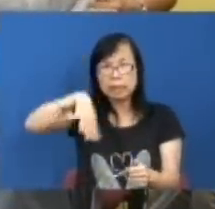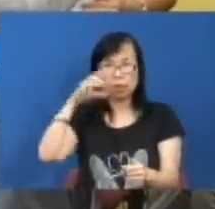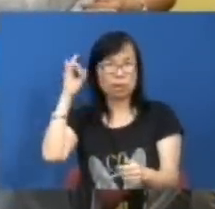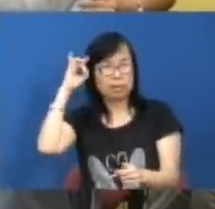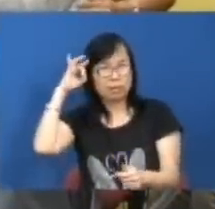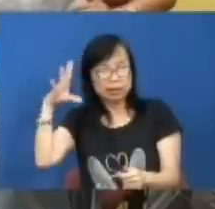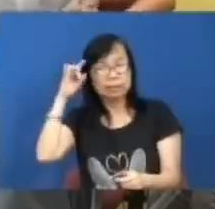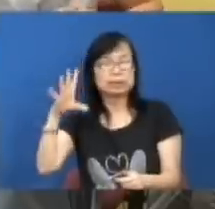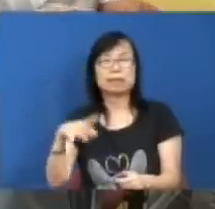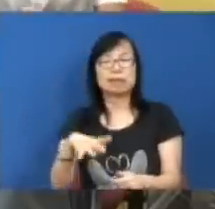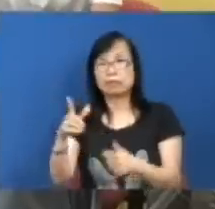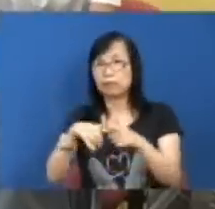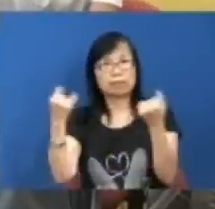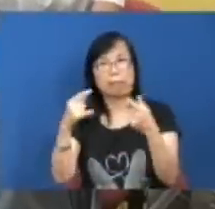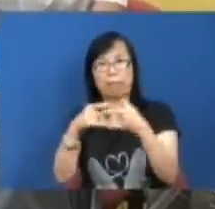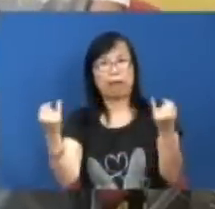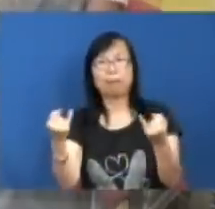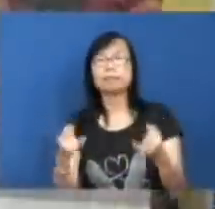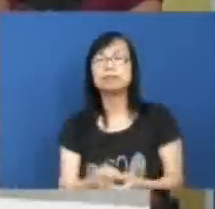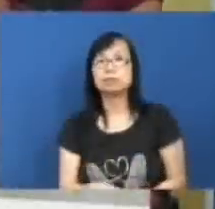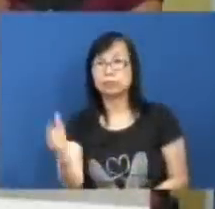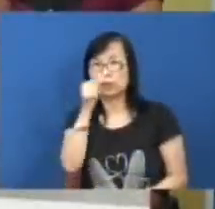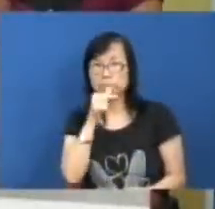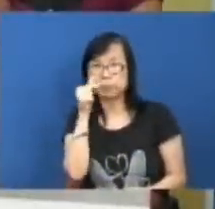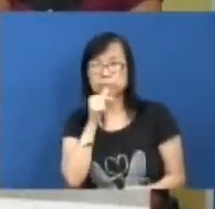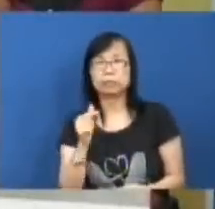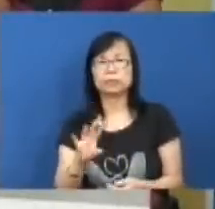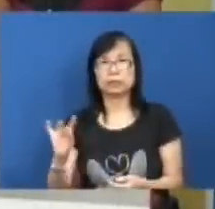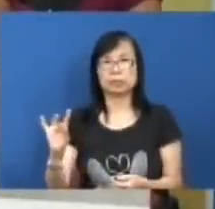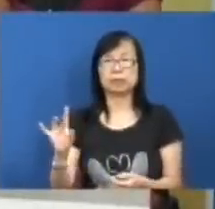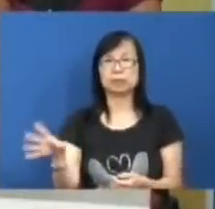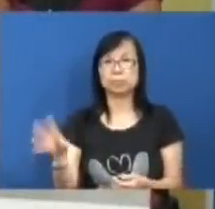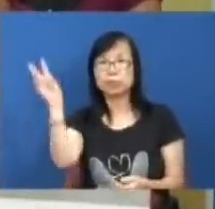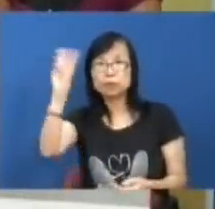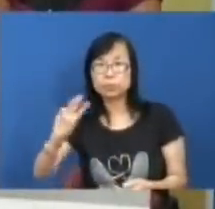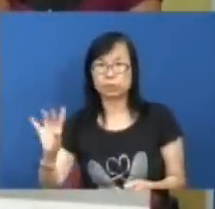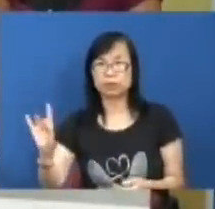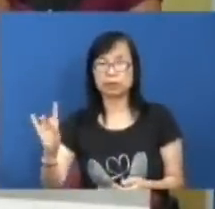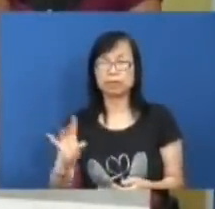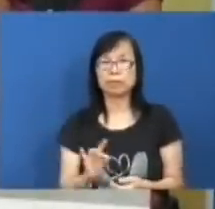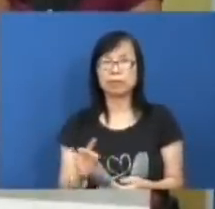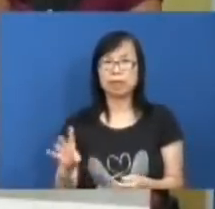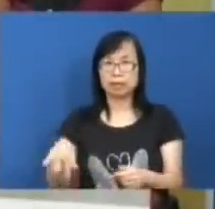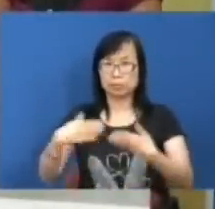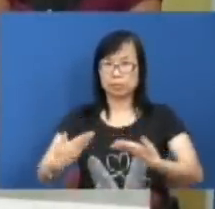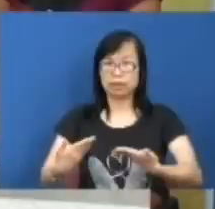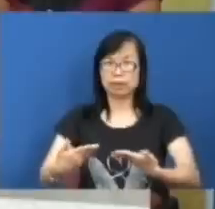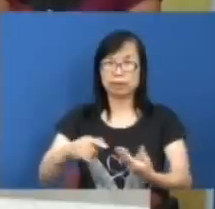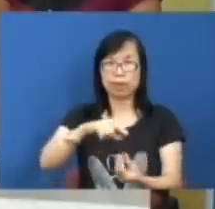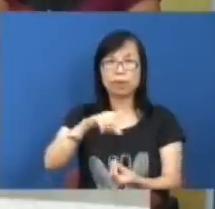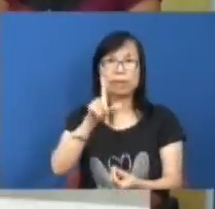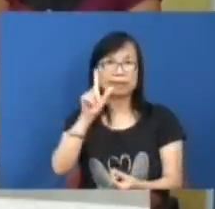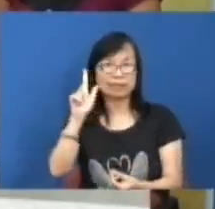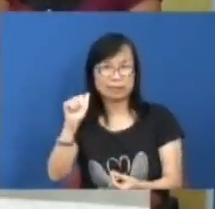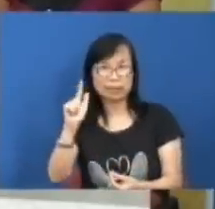油漆真係唔係咁適合咯。 係啊，但如果喺唔用油性嘅情形底下咧，因為水劑對嗰個現有牆底有舊有